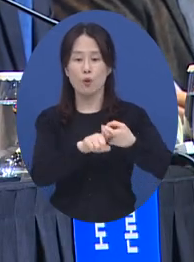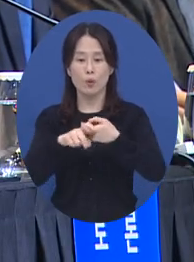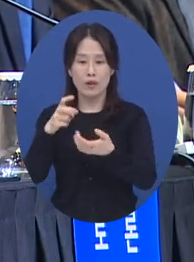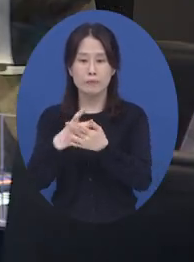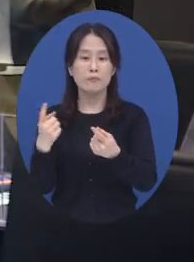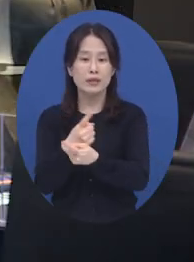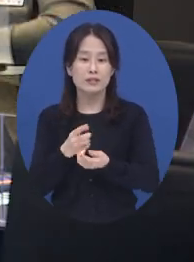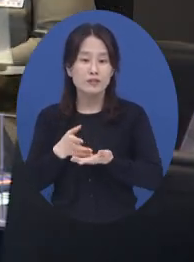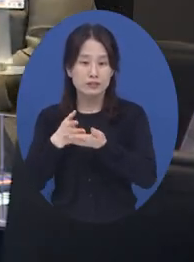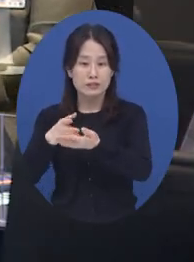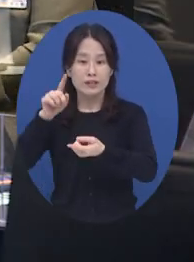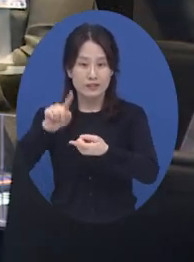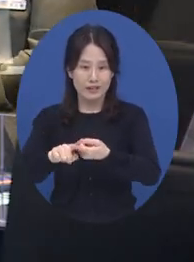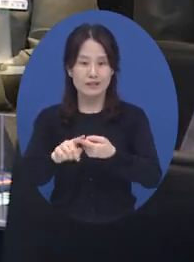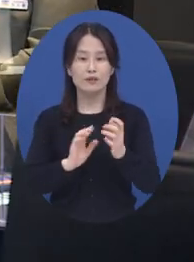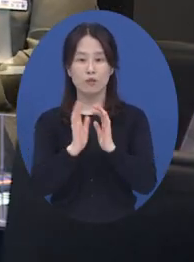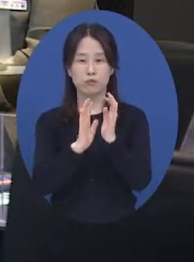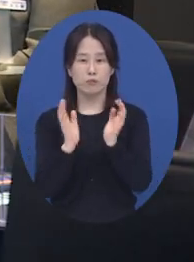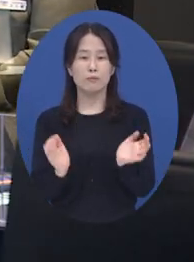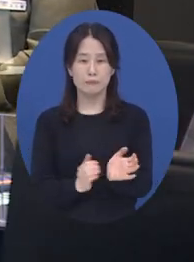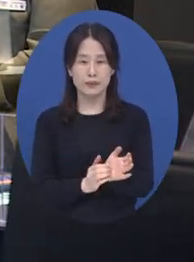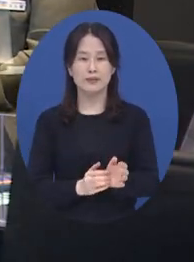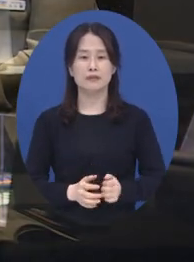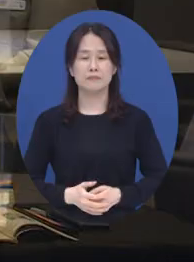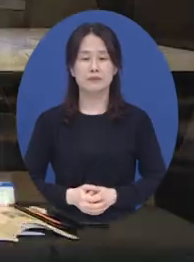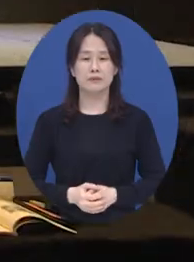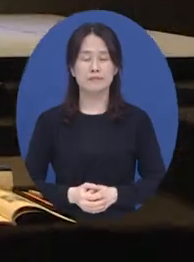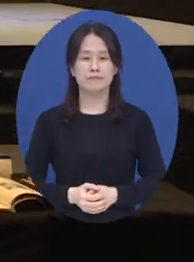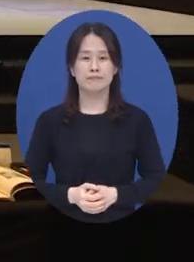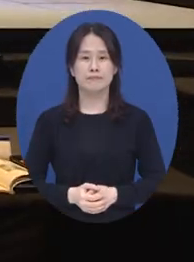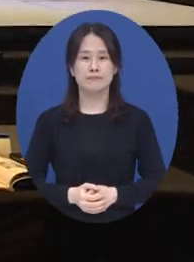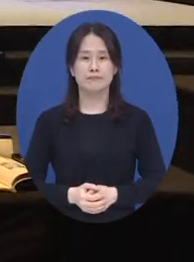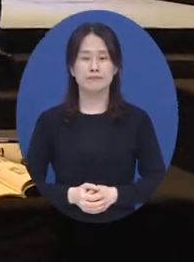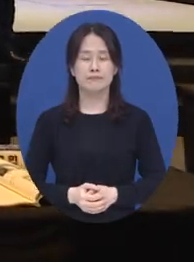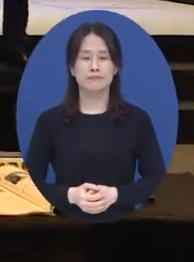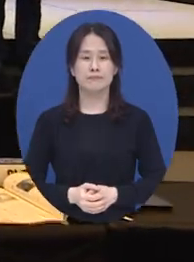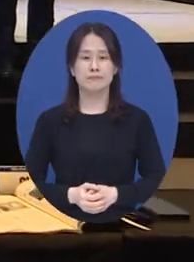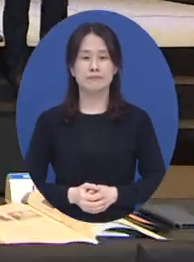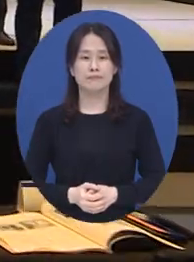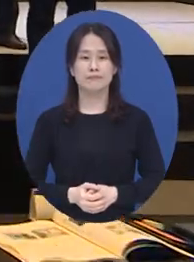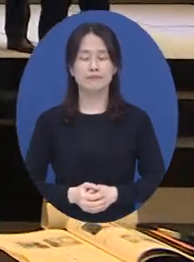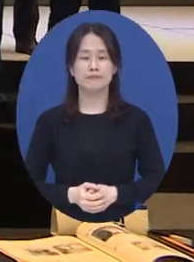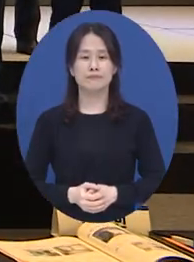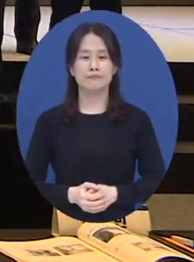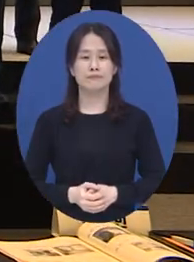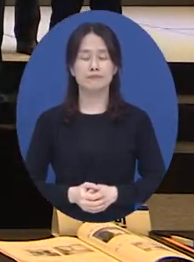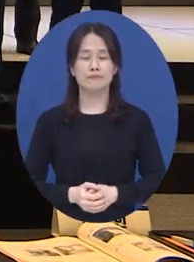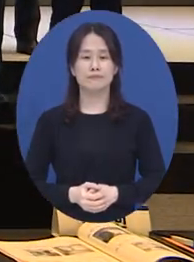관련 법령 개정 건의 등에 대한 담론이 이뤄졌습니다. 경기지TV 구영슬입니다.